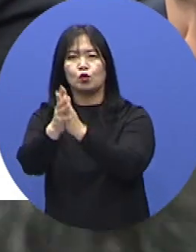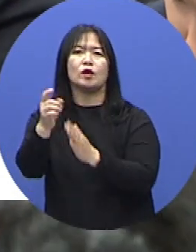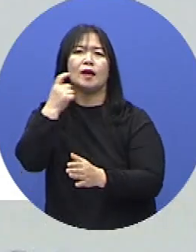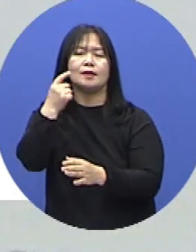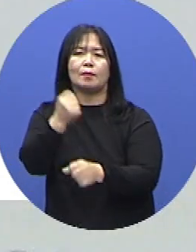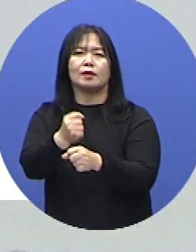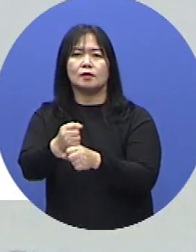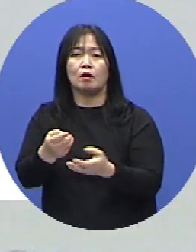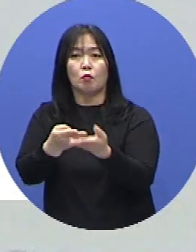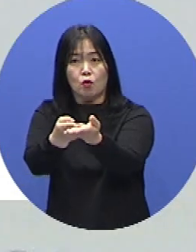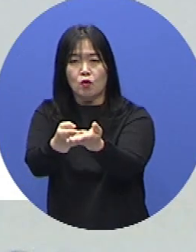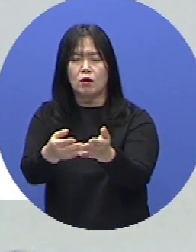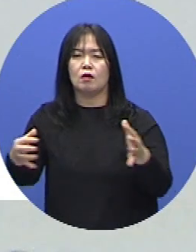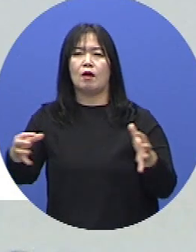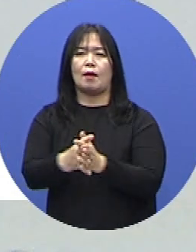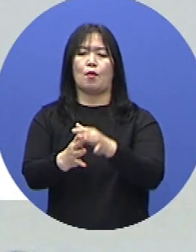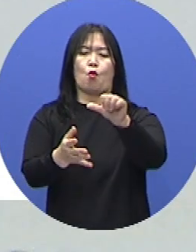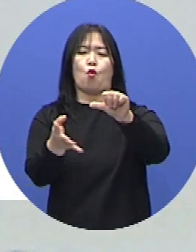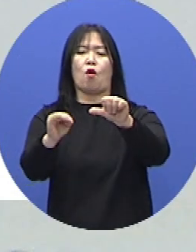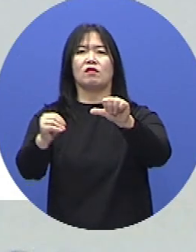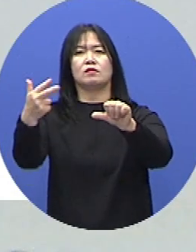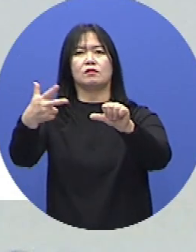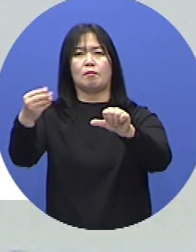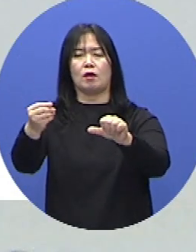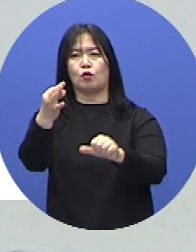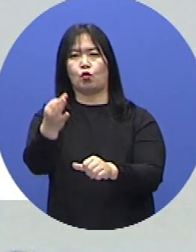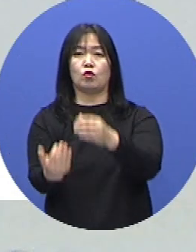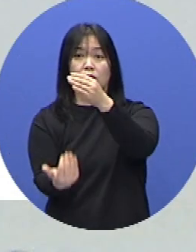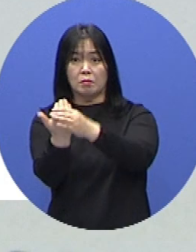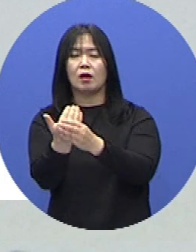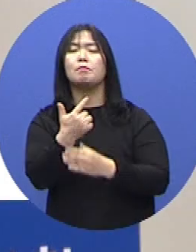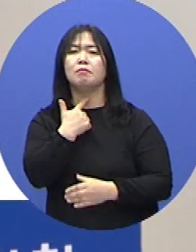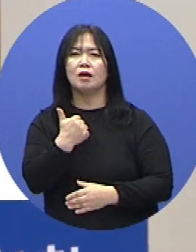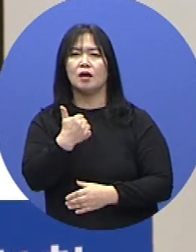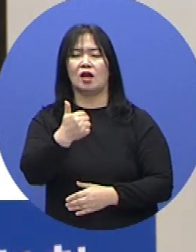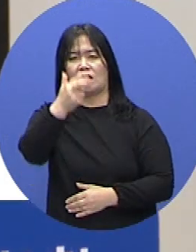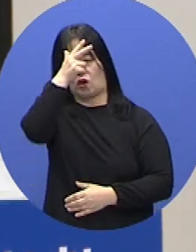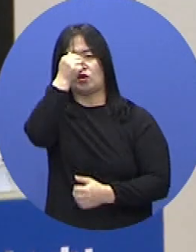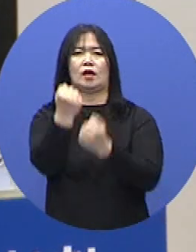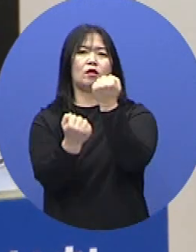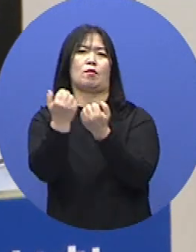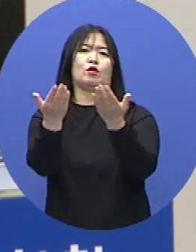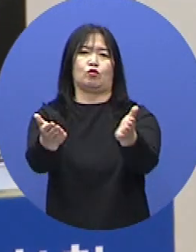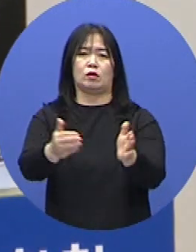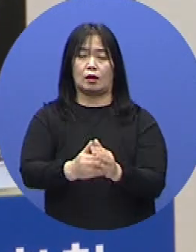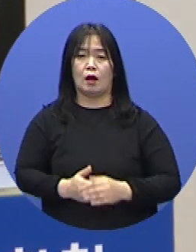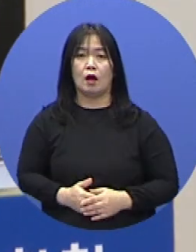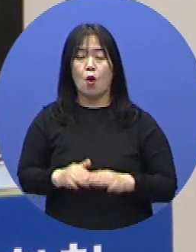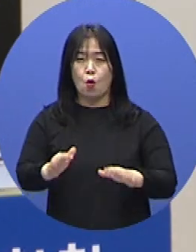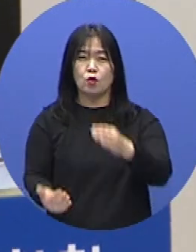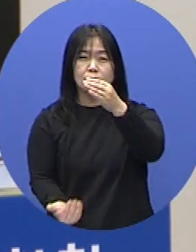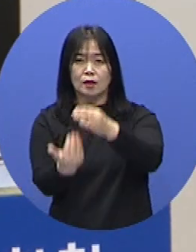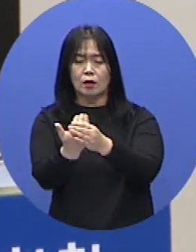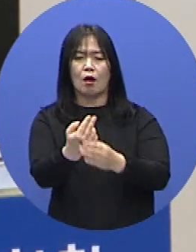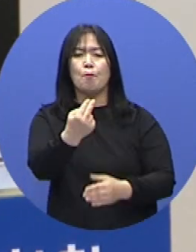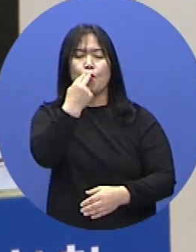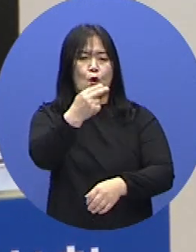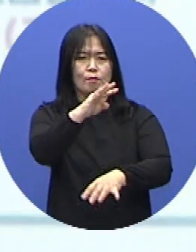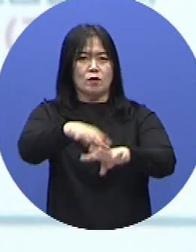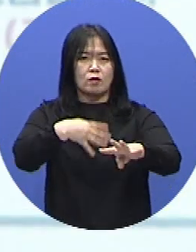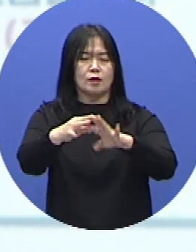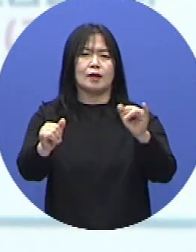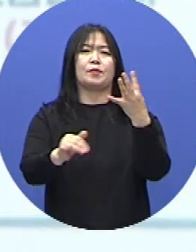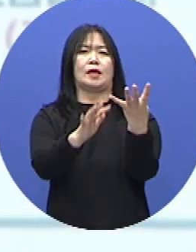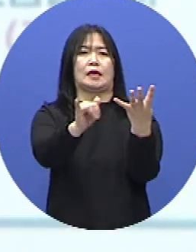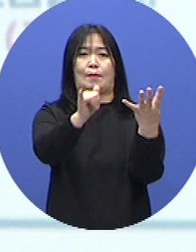허위 청구로 5억 7천만 원을 받아내기도 했다는 게 경찰의 설명입니다. 경찰은 이번 사건에 보험 설계사